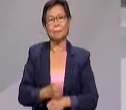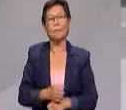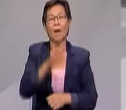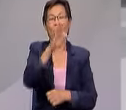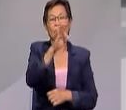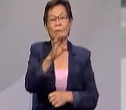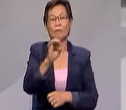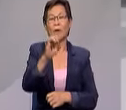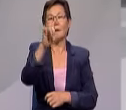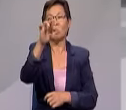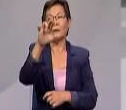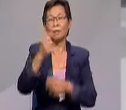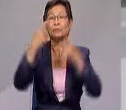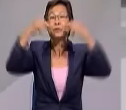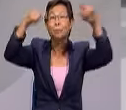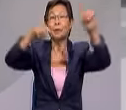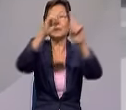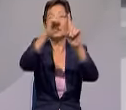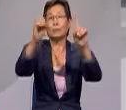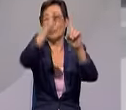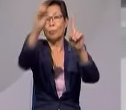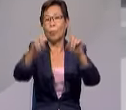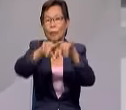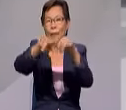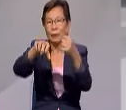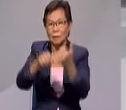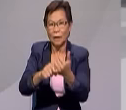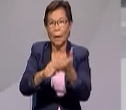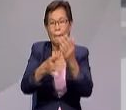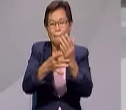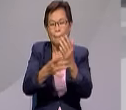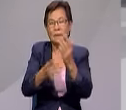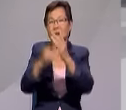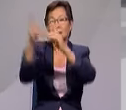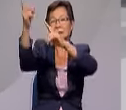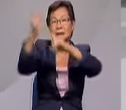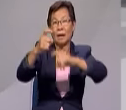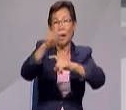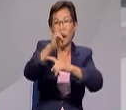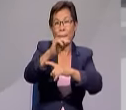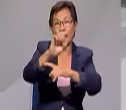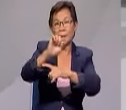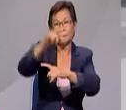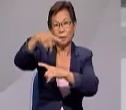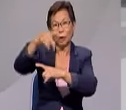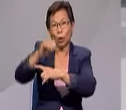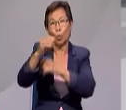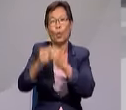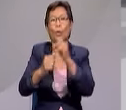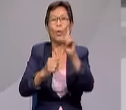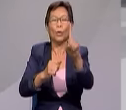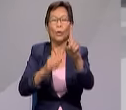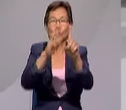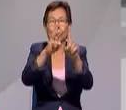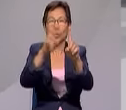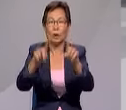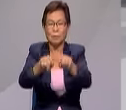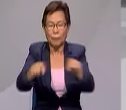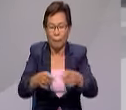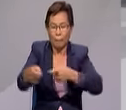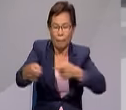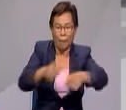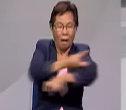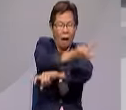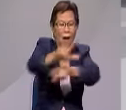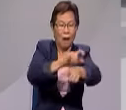Felcra Berhad telah mencapai 100% pensijilan minyak sawit mapan Malaysia MSPO untuk 162 kawasan pentadbiran